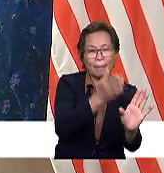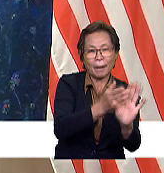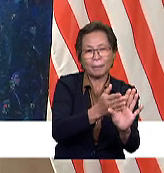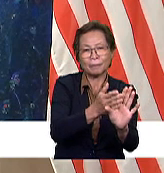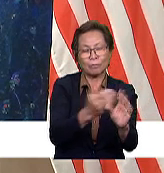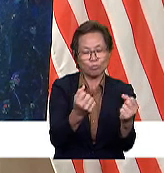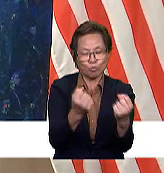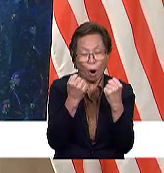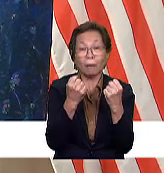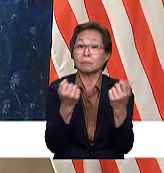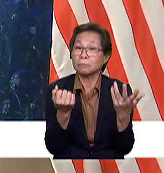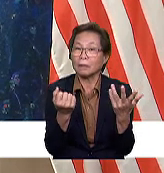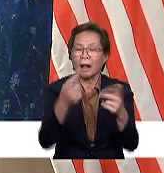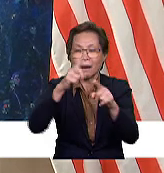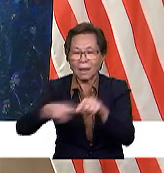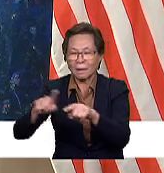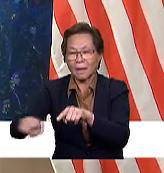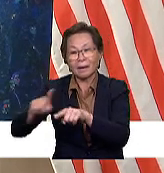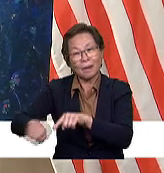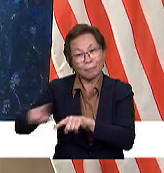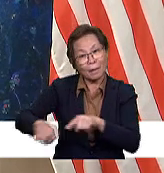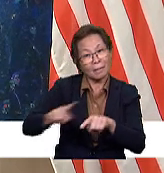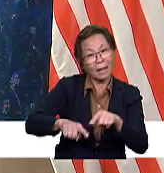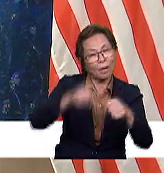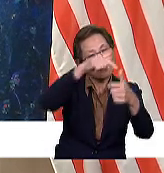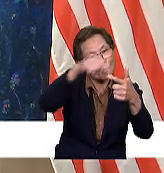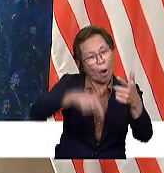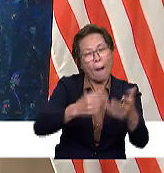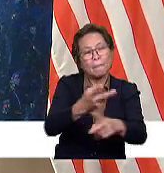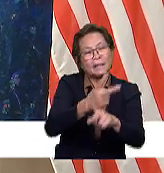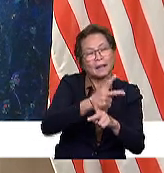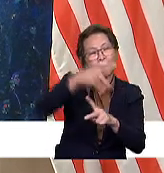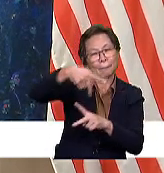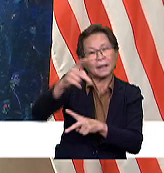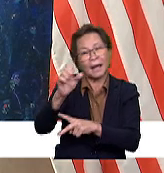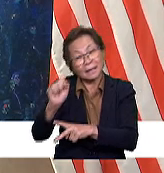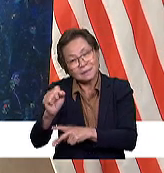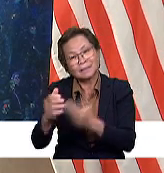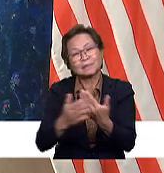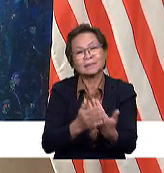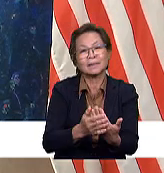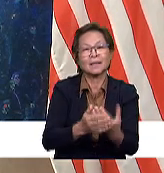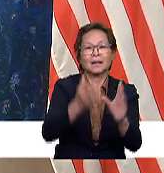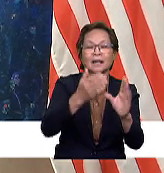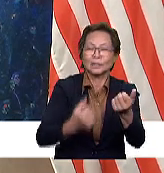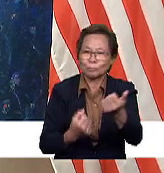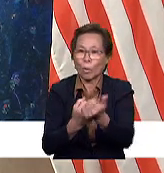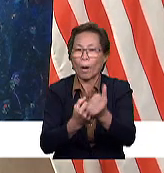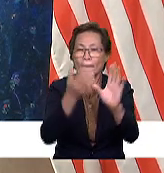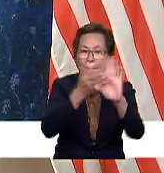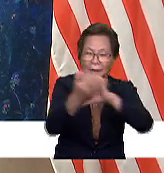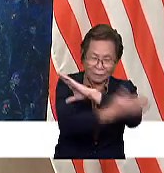telah dimantapkan lagi melalui pelbagai fesyen FTV zaman mudah fix pembiayaan Bank Negara Malaysia